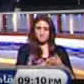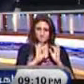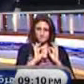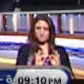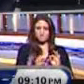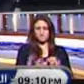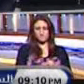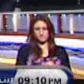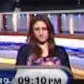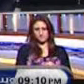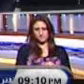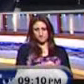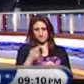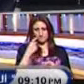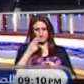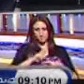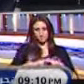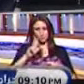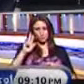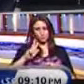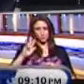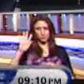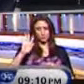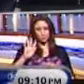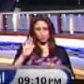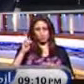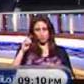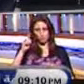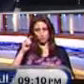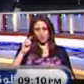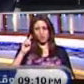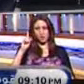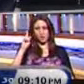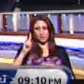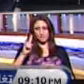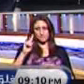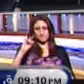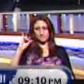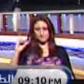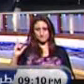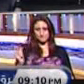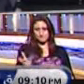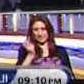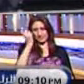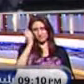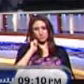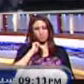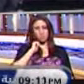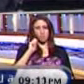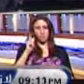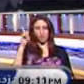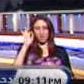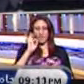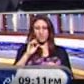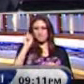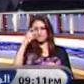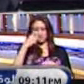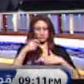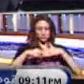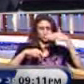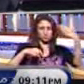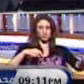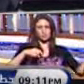الازمه ورئيس مجلس اداره مدينه شربين لازم يحل مشاكل الناس ونحن في انتظار رد من المحافظ اللواء صلاح المعداوي. الشكوى الثانيه من اهالي